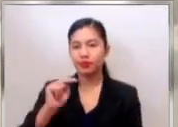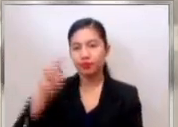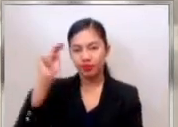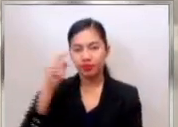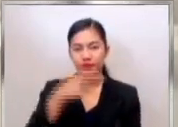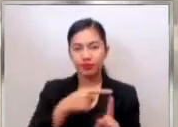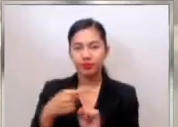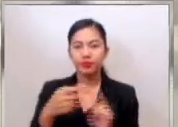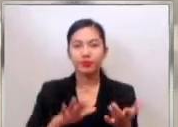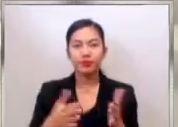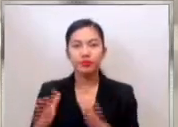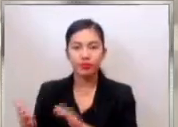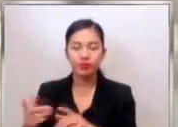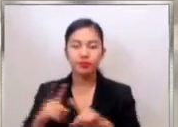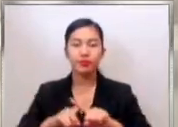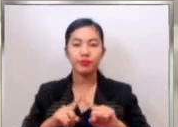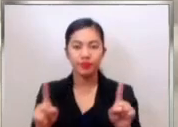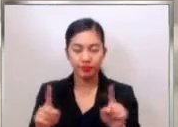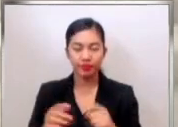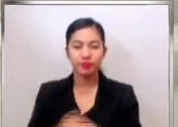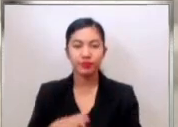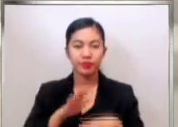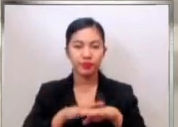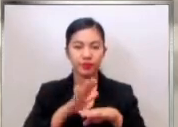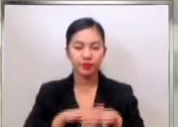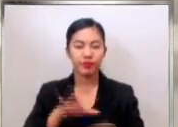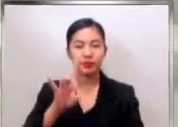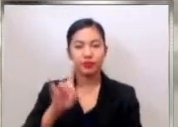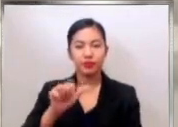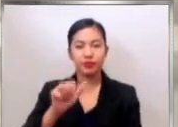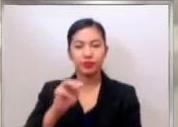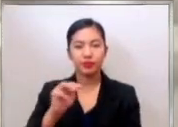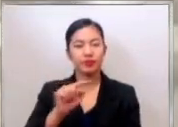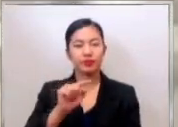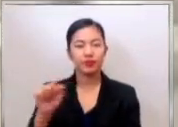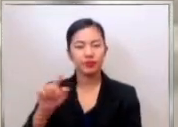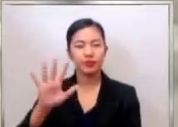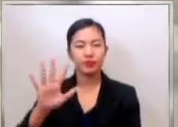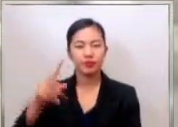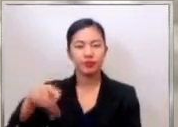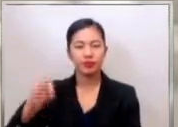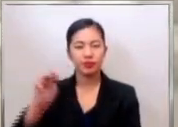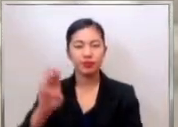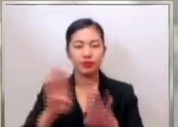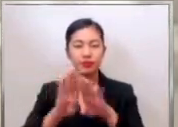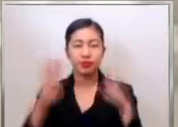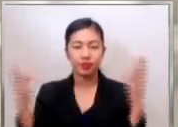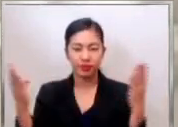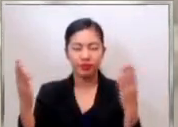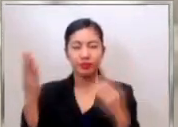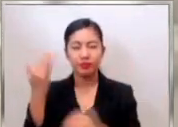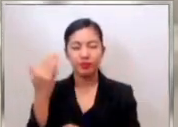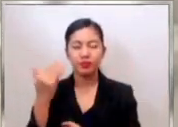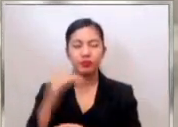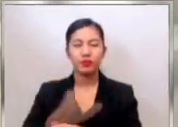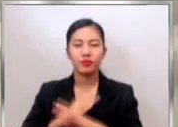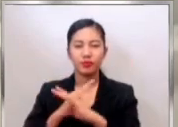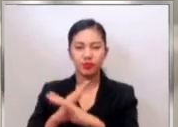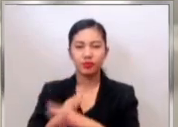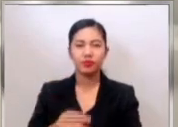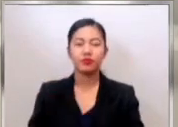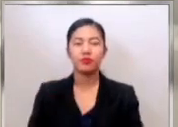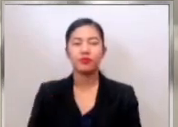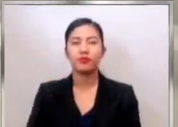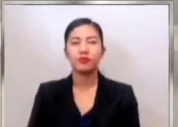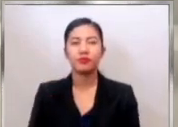paalala natin, ano, mula 8 a.m. hanggang 5 p.m. lamang bukas itong sementeryo para nga makaiwas ang